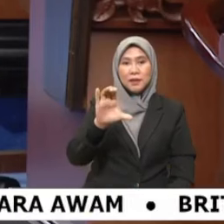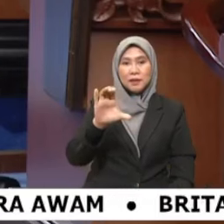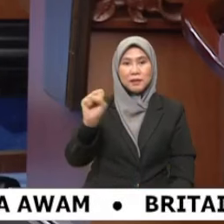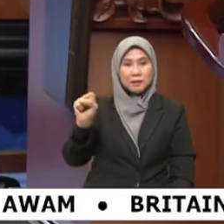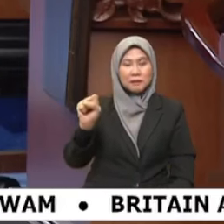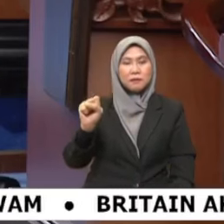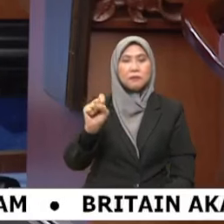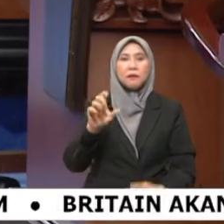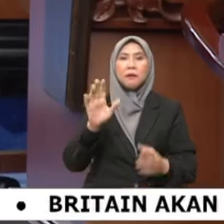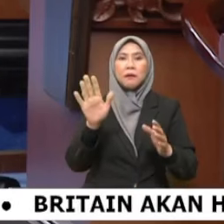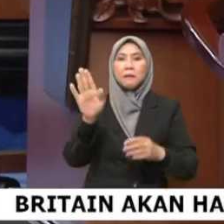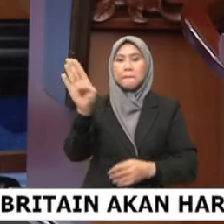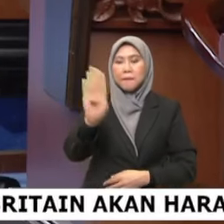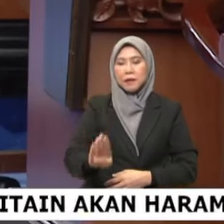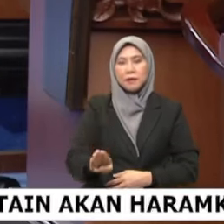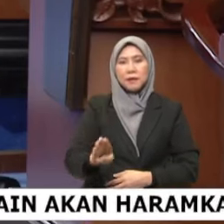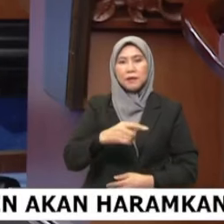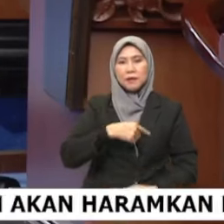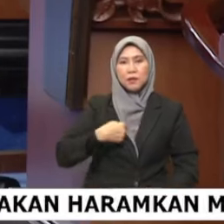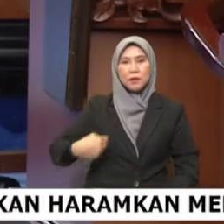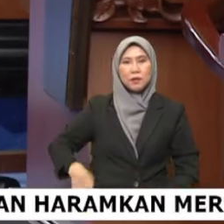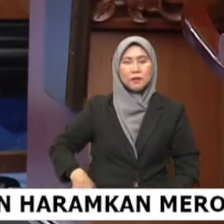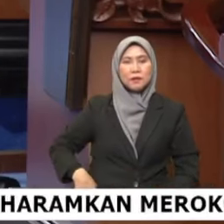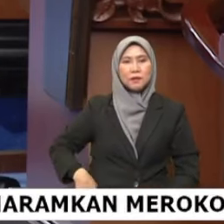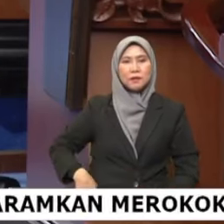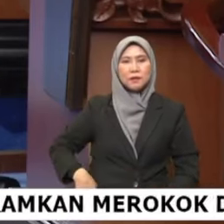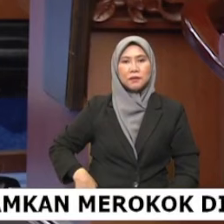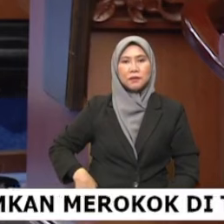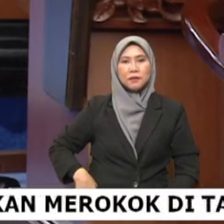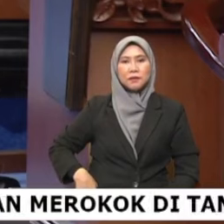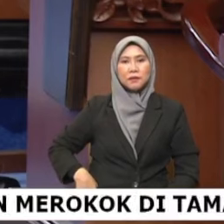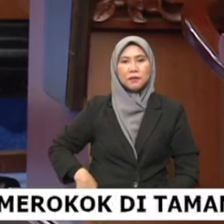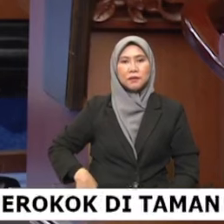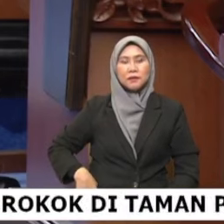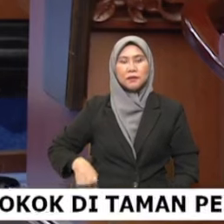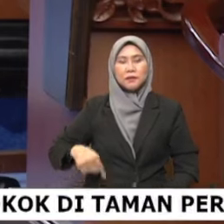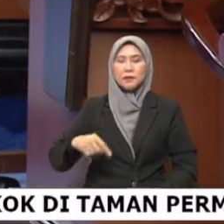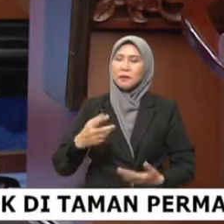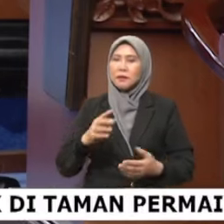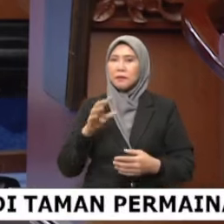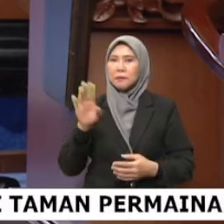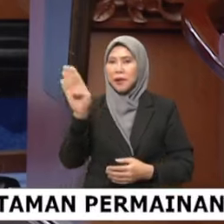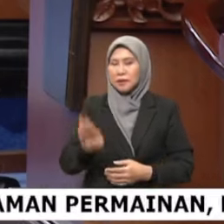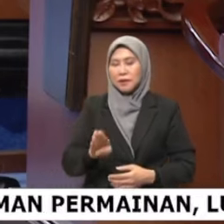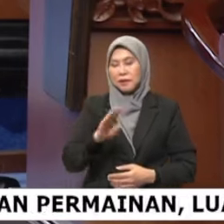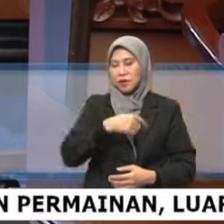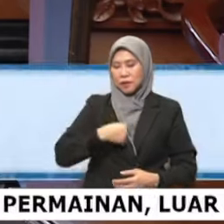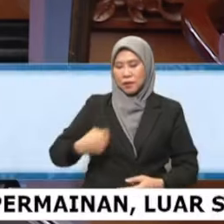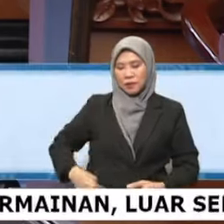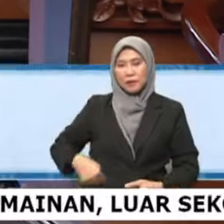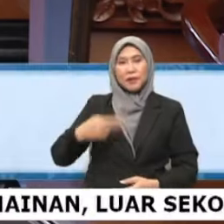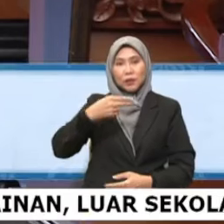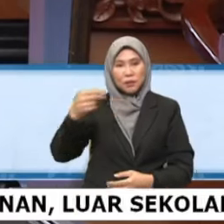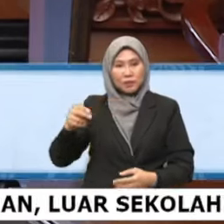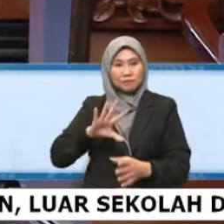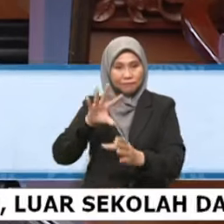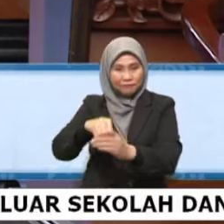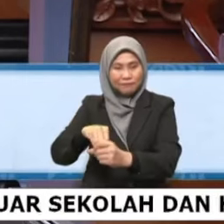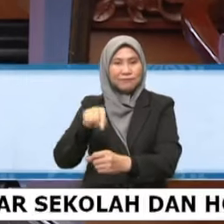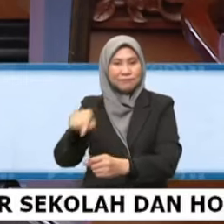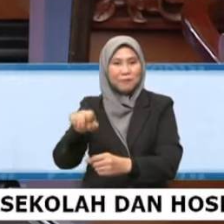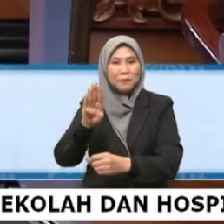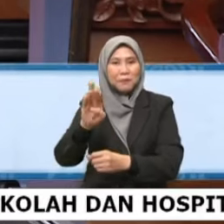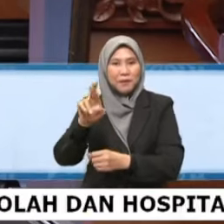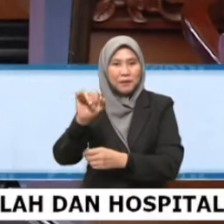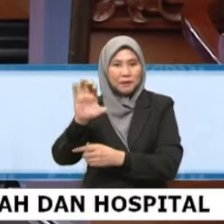diasaskan Brazil, China, India dan Rusia pada tahun 2009. Kemudian Afrika Selatan menyertai organisasi